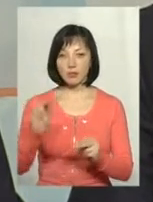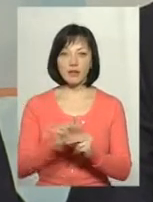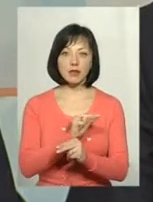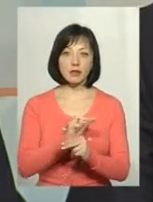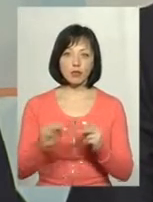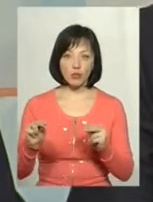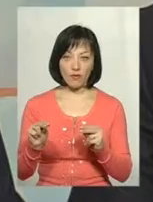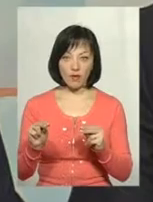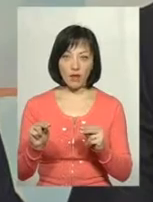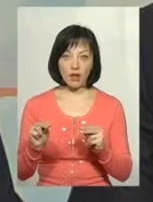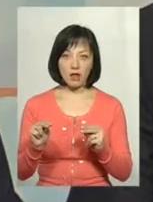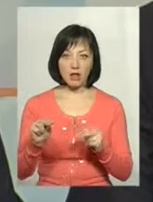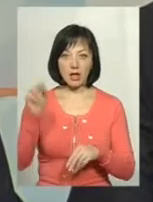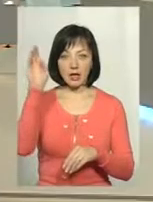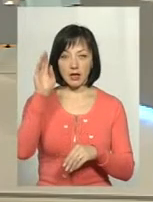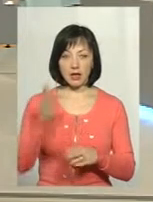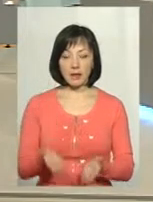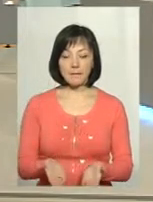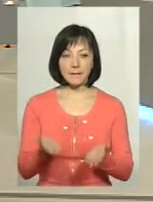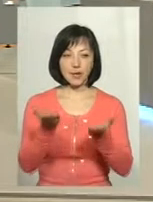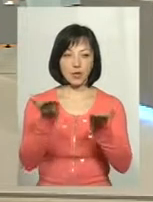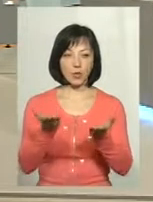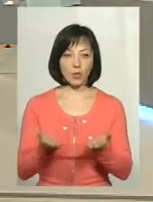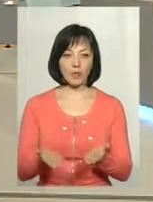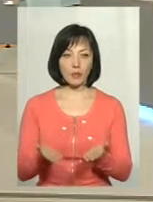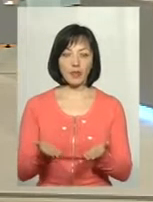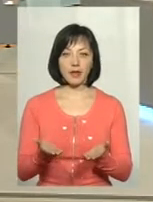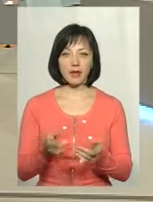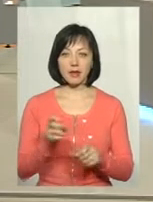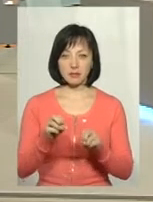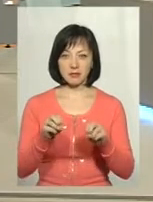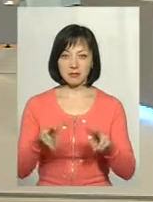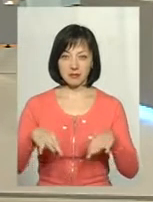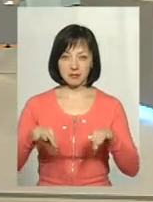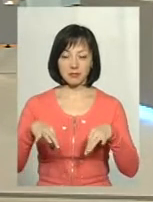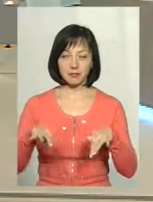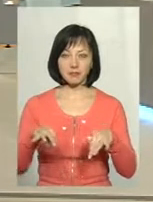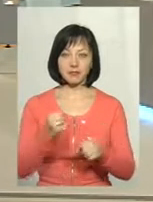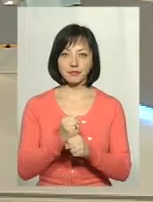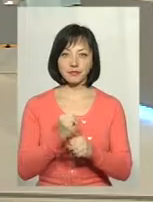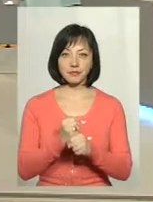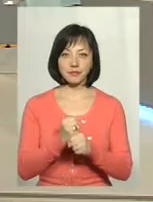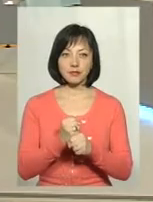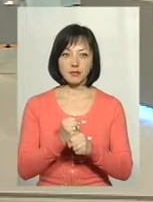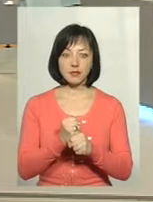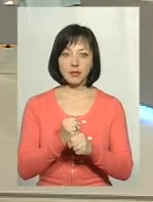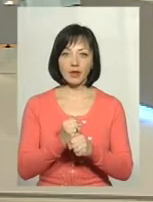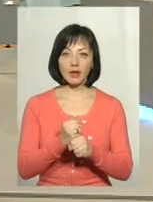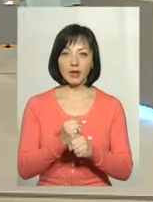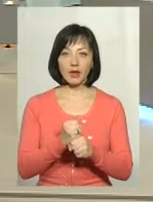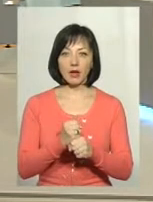відремонтували гідропідйомник, на старенький був, але ми його зремонтували. Тобто ми робили обрізку дерев, і на